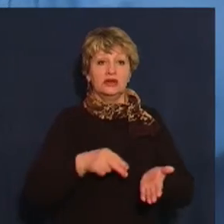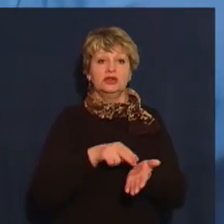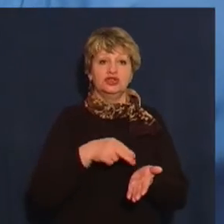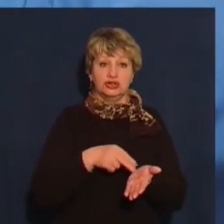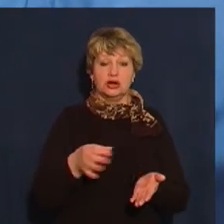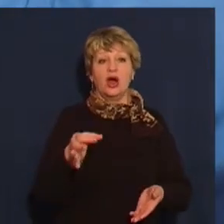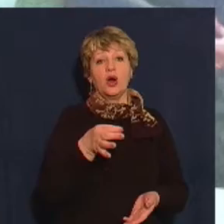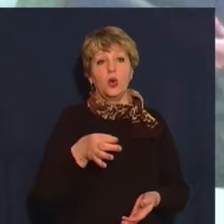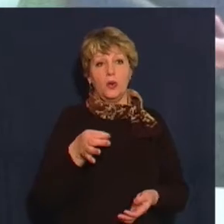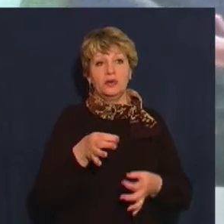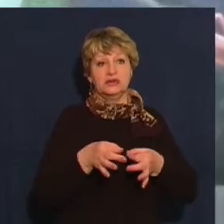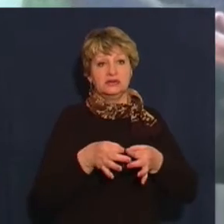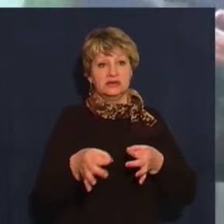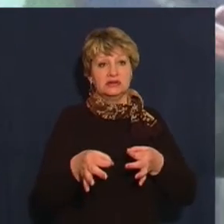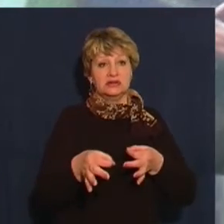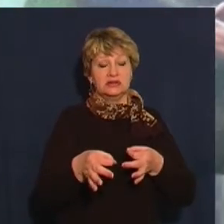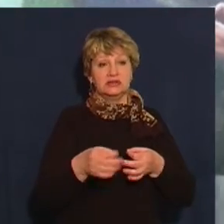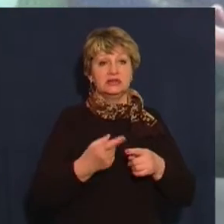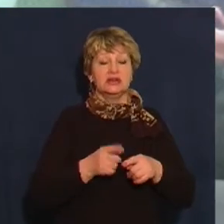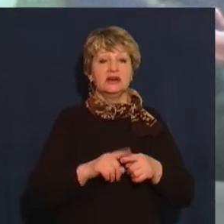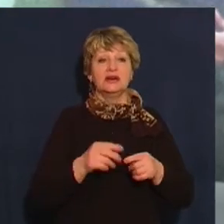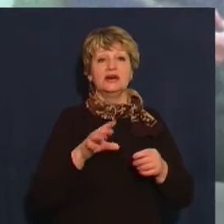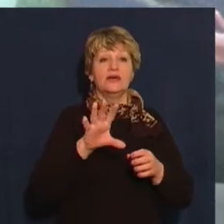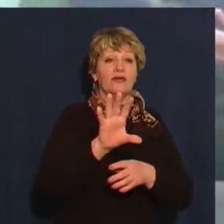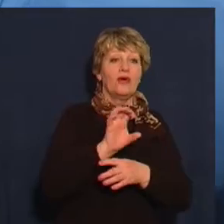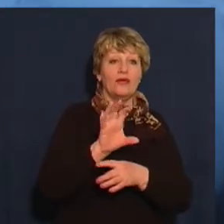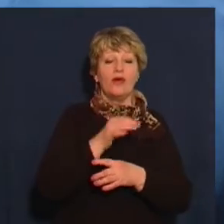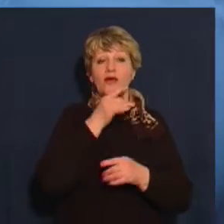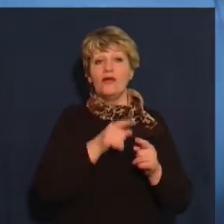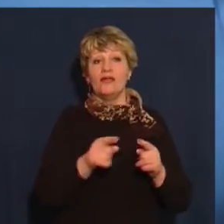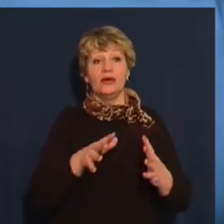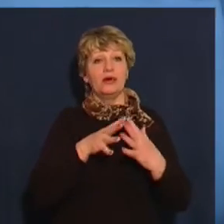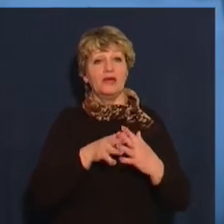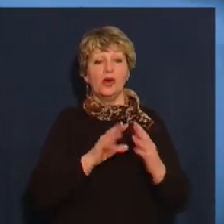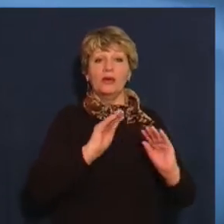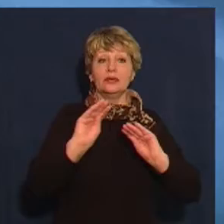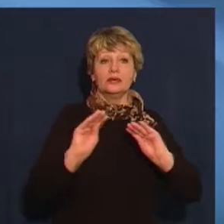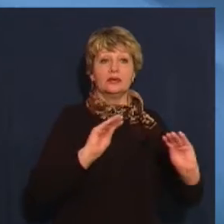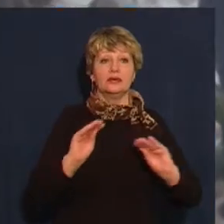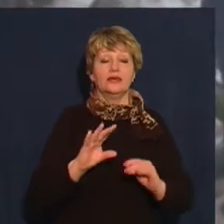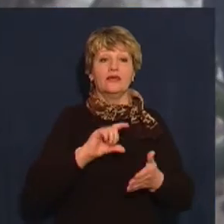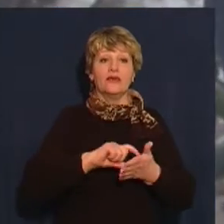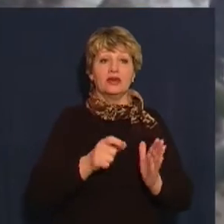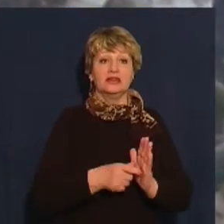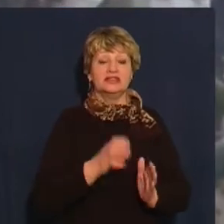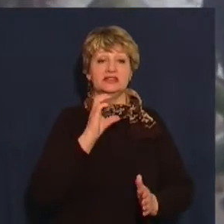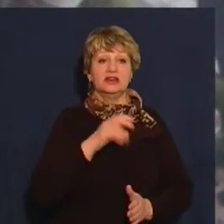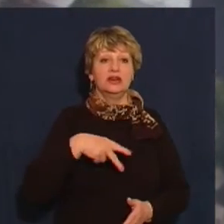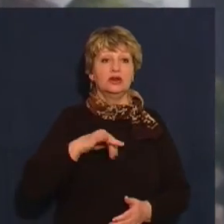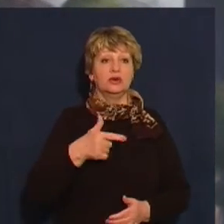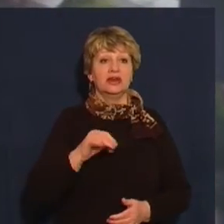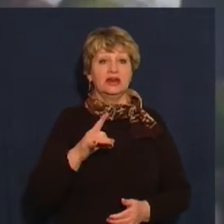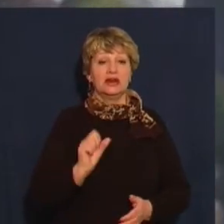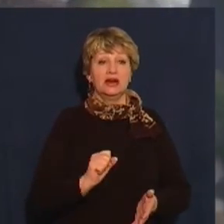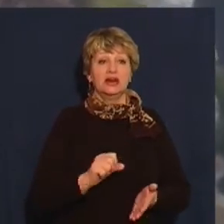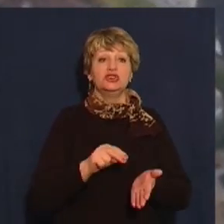з Христинівського району. Колаж зі світлин, зроблених під час війни, прикрашає одну зі стін квартири Сергія Лугері. Черкасець